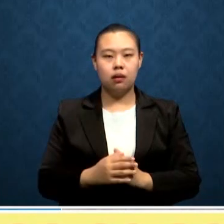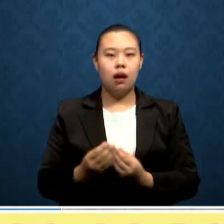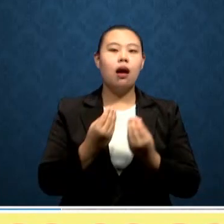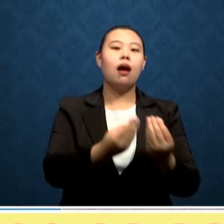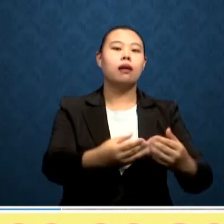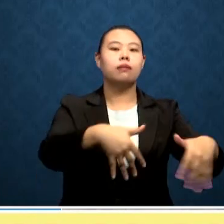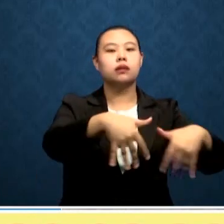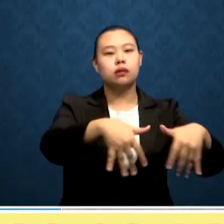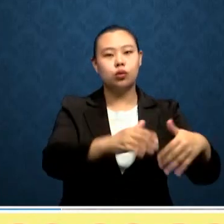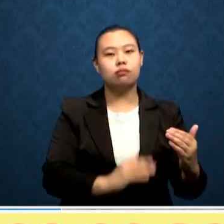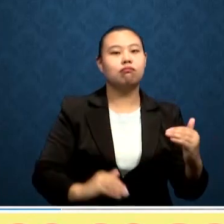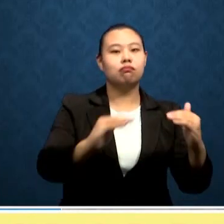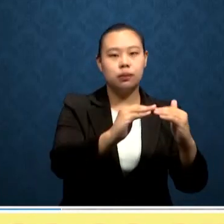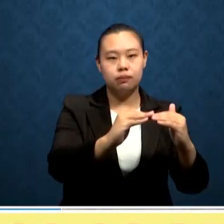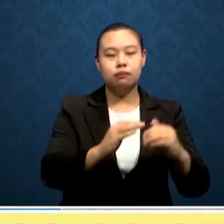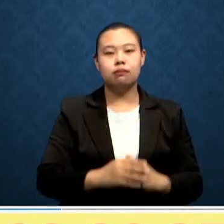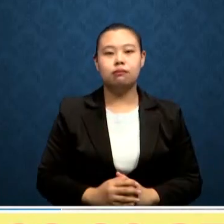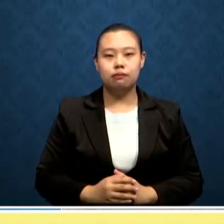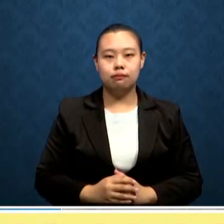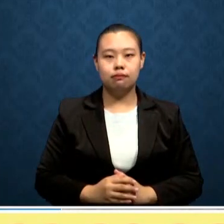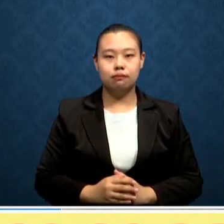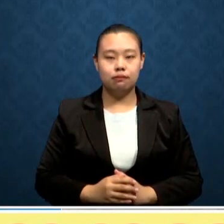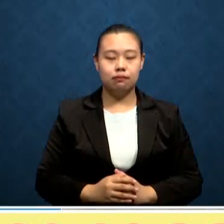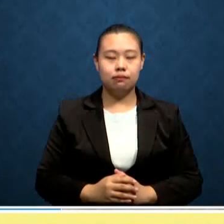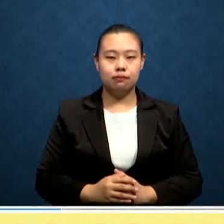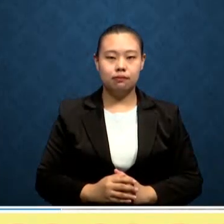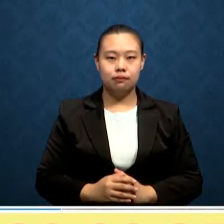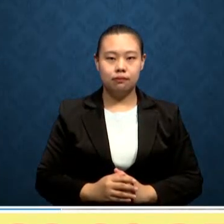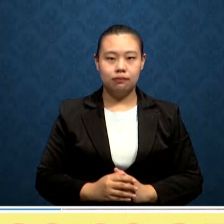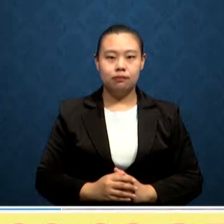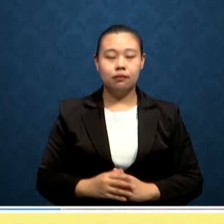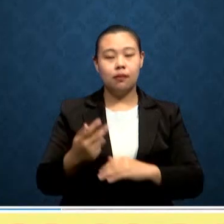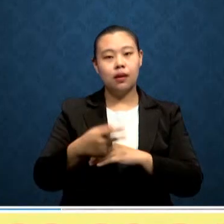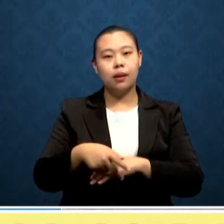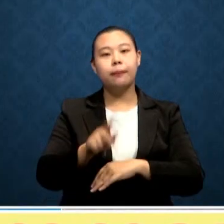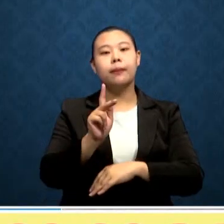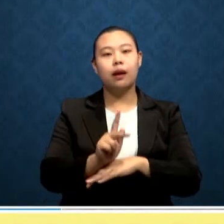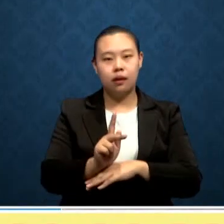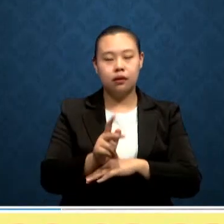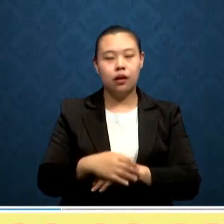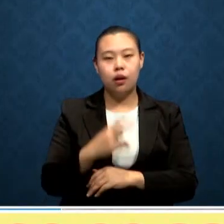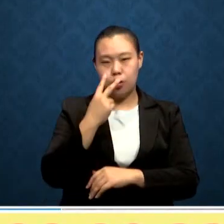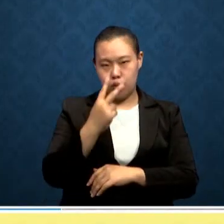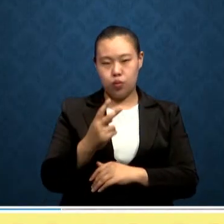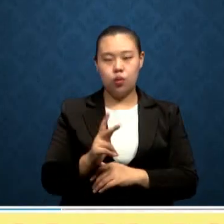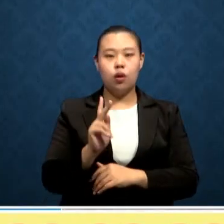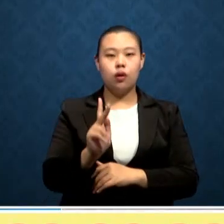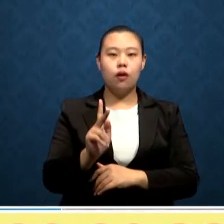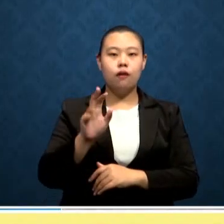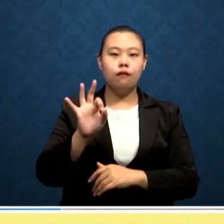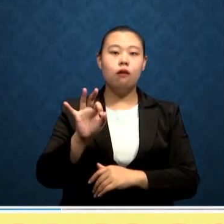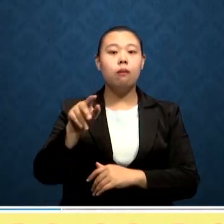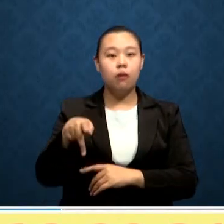คท่านประธานครับเมื่อมาดูผลงานเด่นของกพ.ของกป